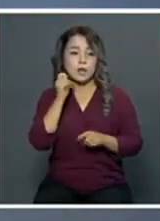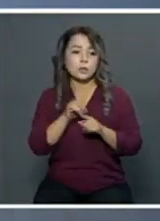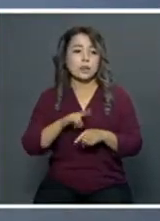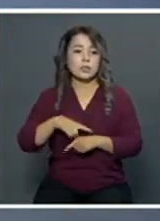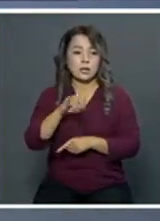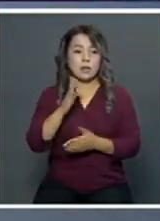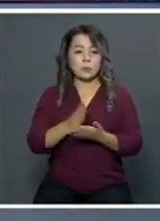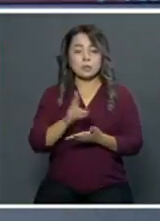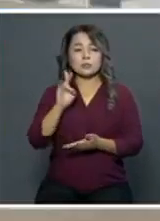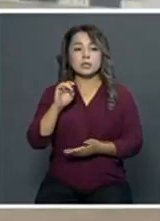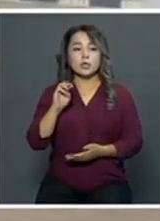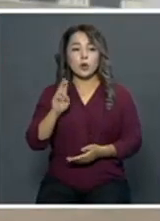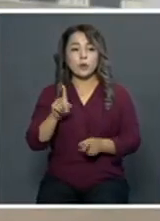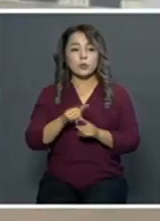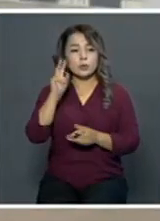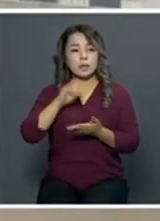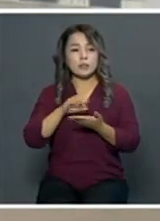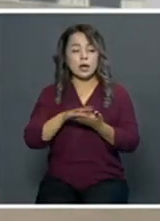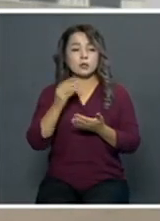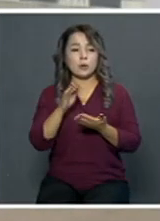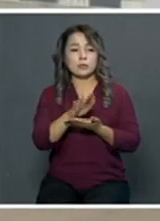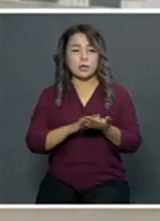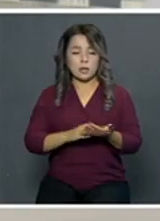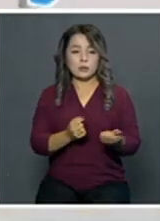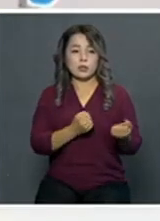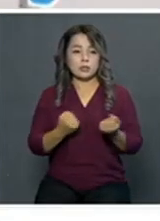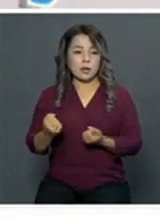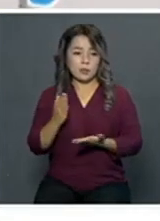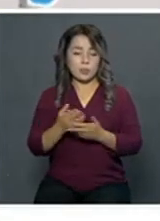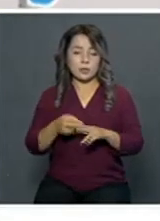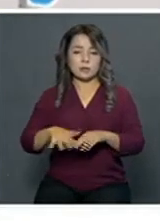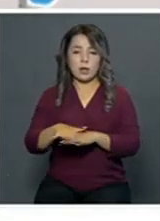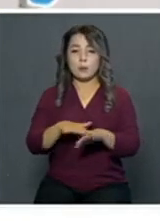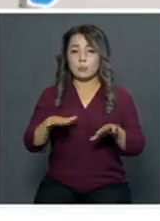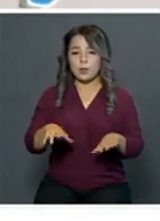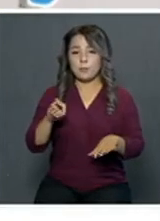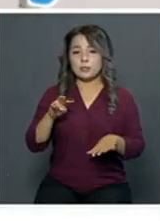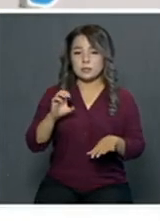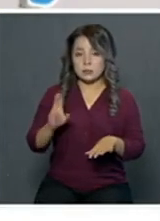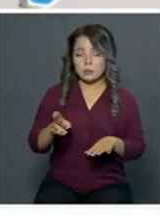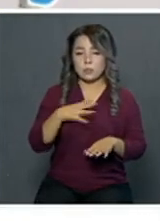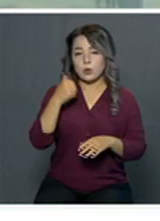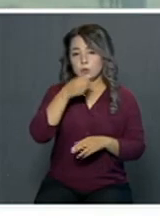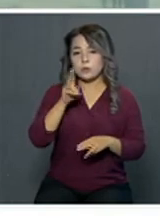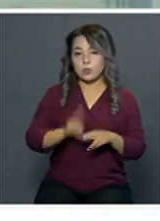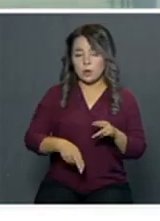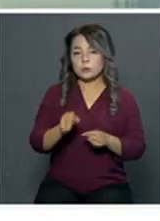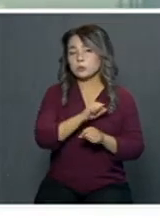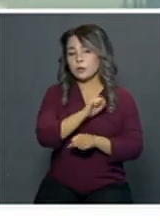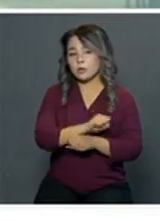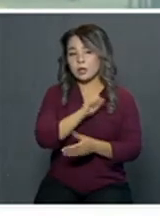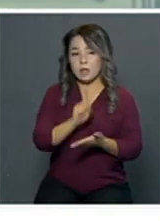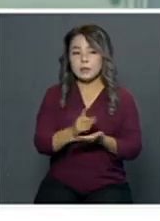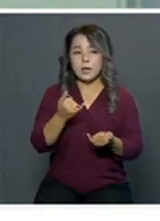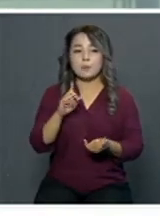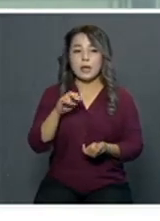рейсті 40-йоктың ортасына дейін шегерді. Ал Ақтау-Минскі бағытындағы рейстер жыл соңына дейін тоқтатылды. Сонымен қатар